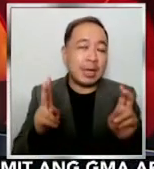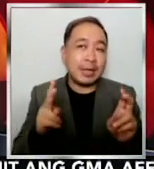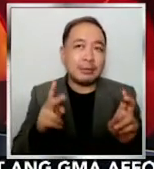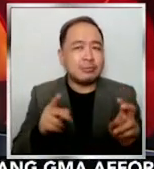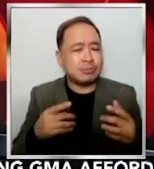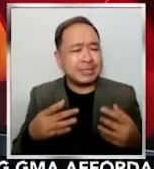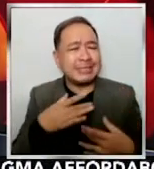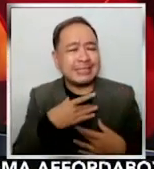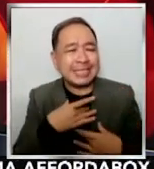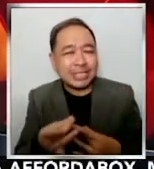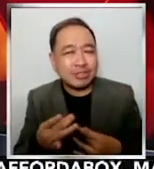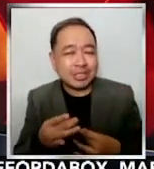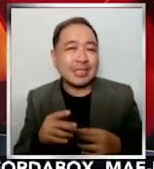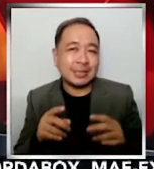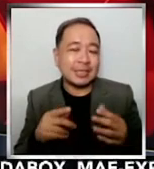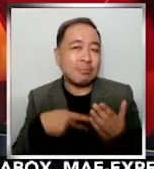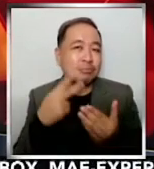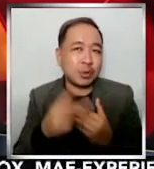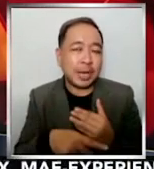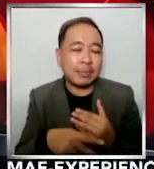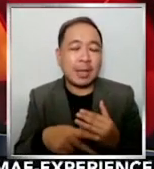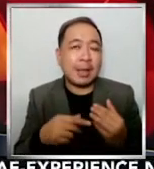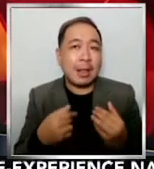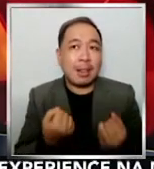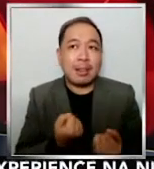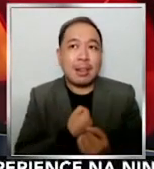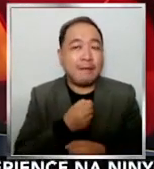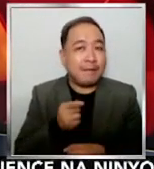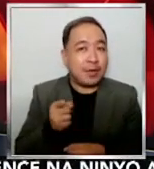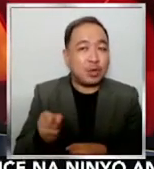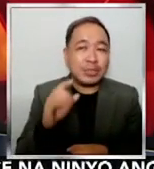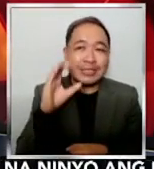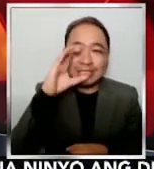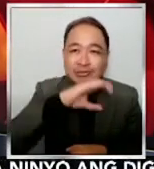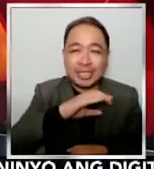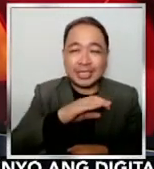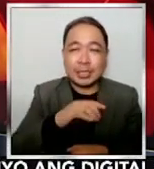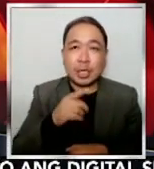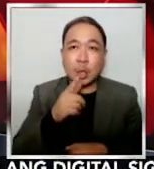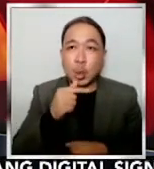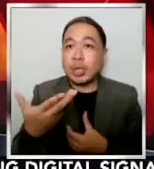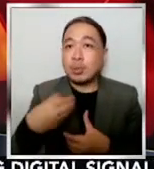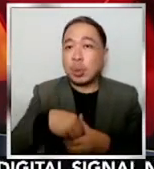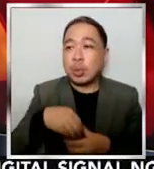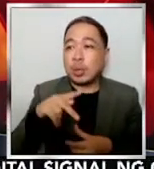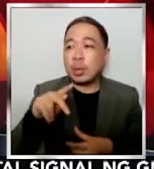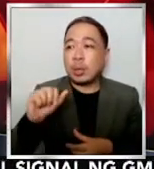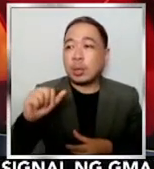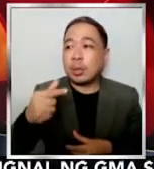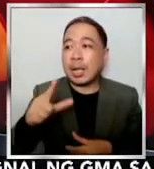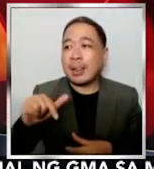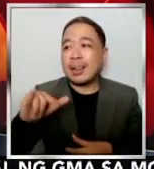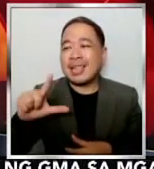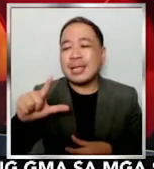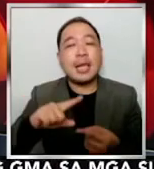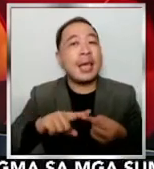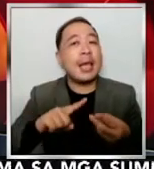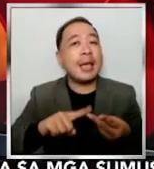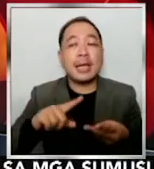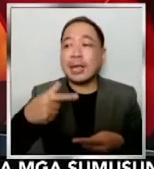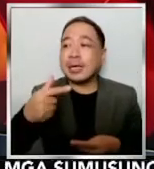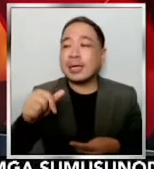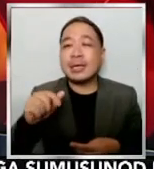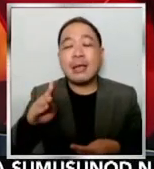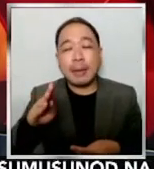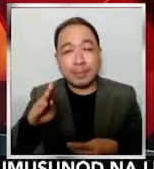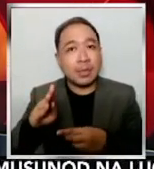You, Stranger. Ang mga bida nitong sina Khalil Ramos at Gabby Garcia nasilip na ang pilot episode. Ano kaya ang say